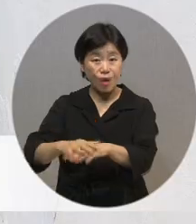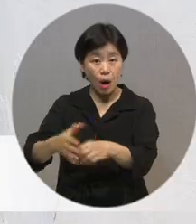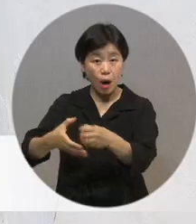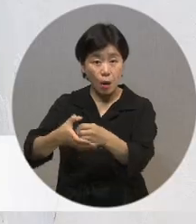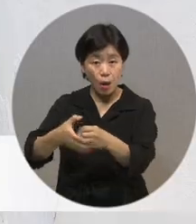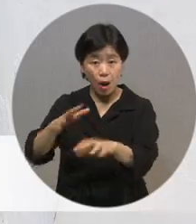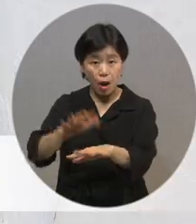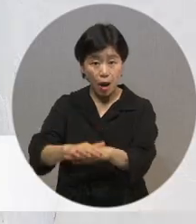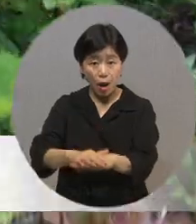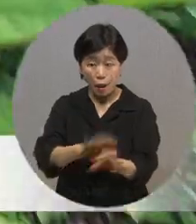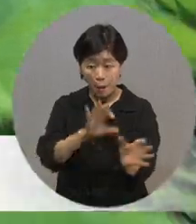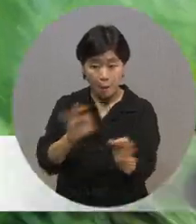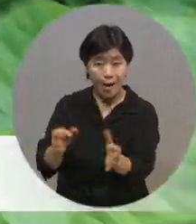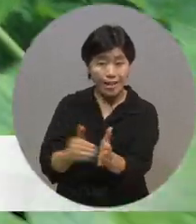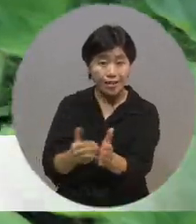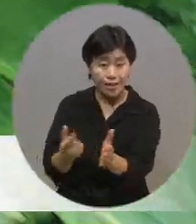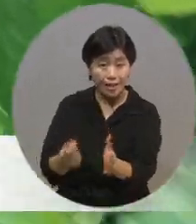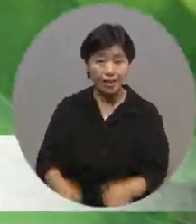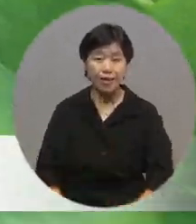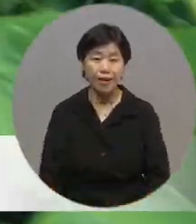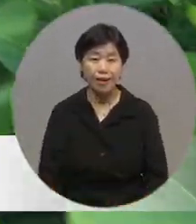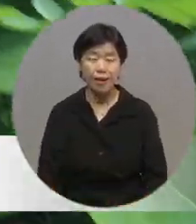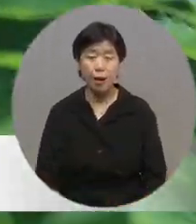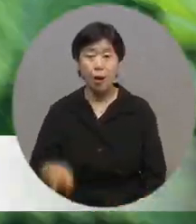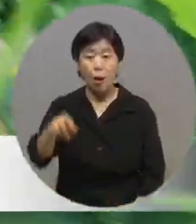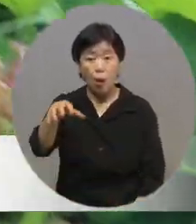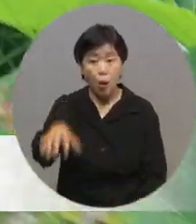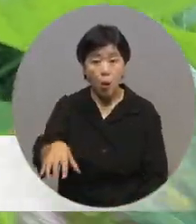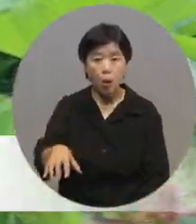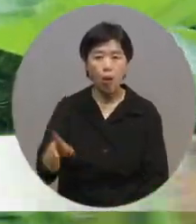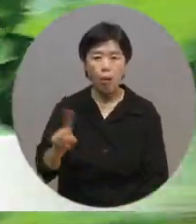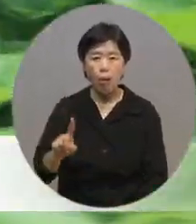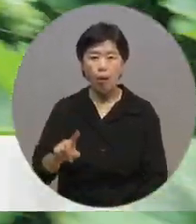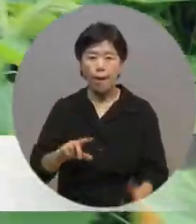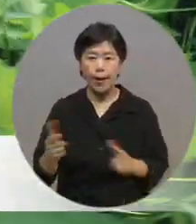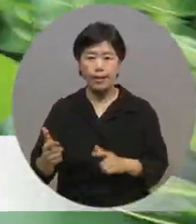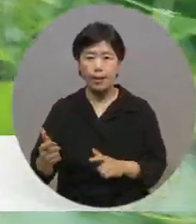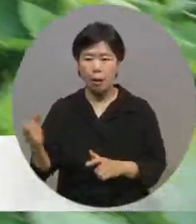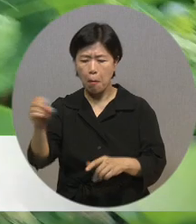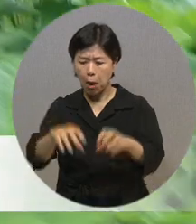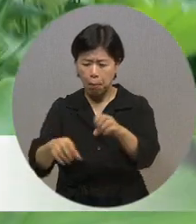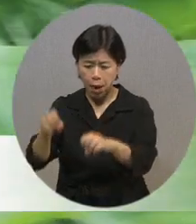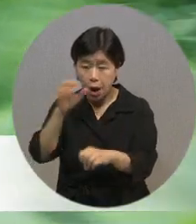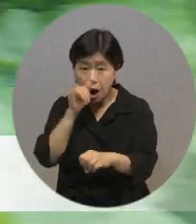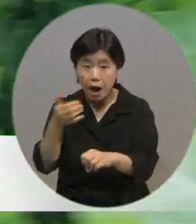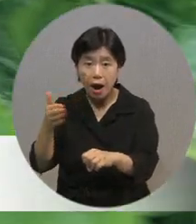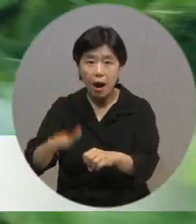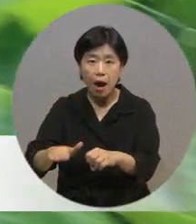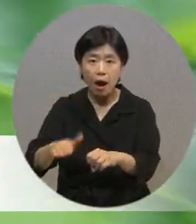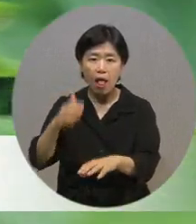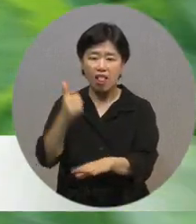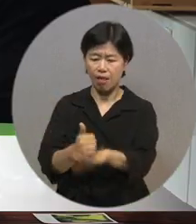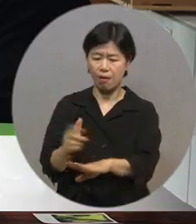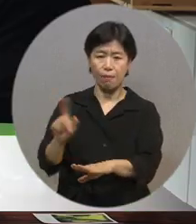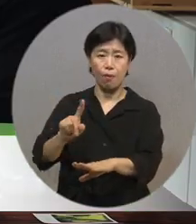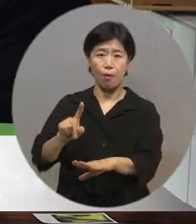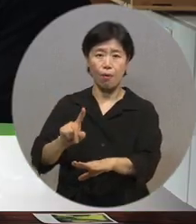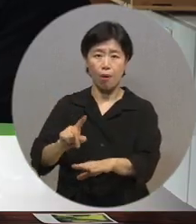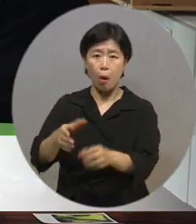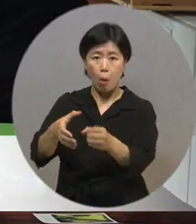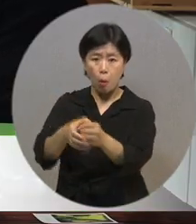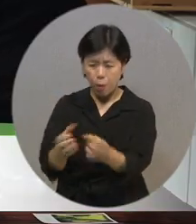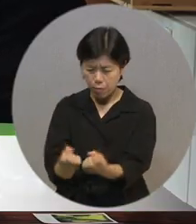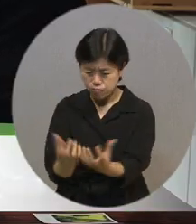네네네. 이게 이제 텃밭에다가 이렇게 어떤 작물들을 막 욕심껏 했는데 이제 호박꽃밭이 됐어요. 그래 이제